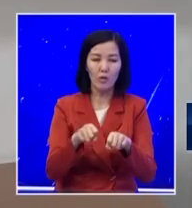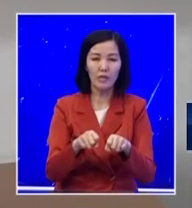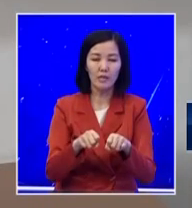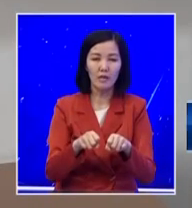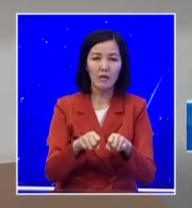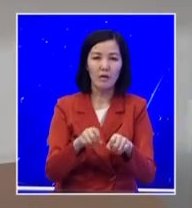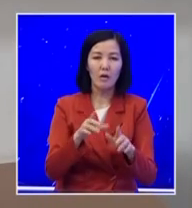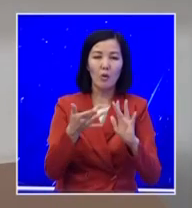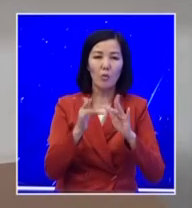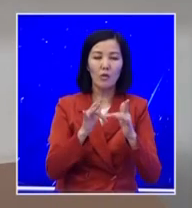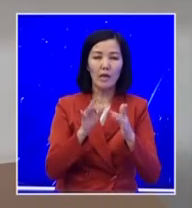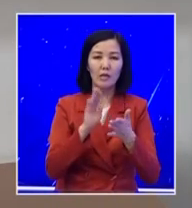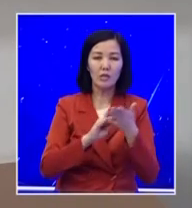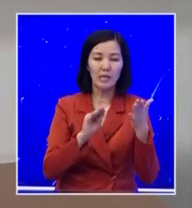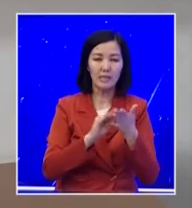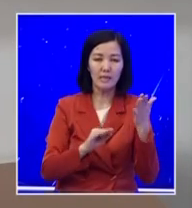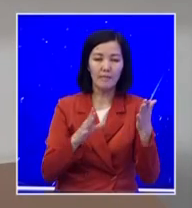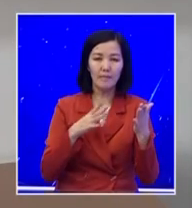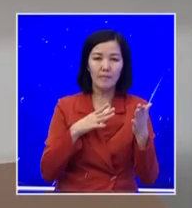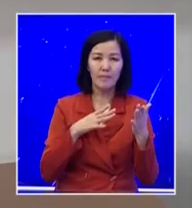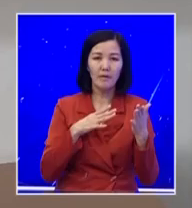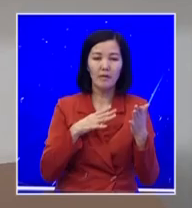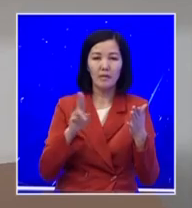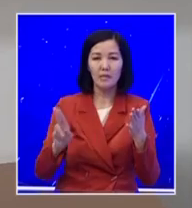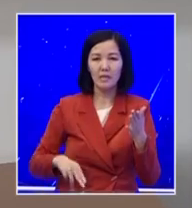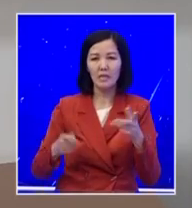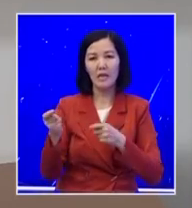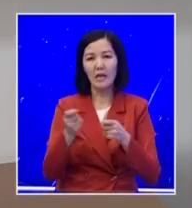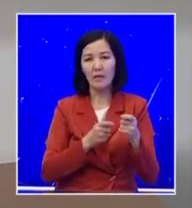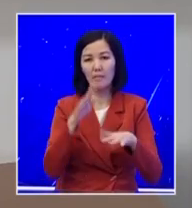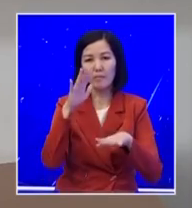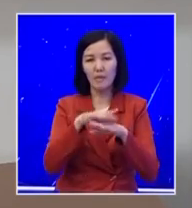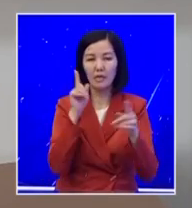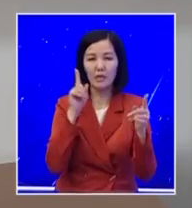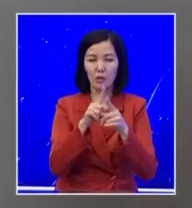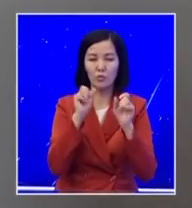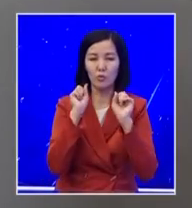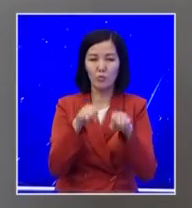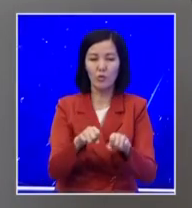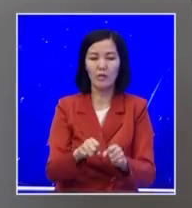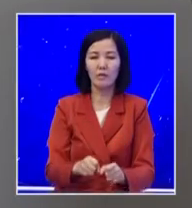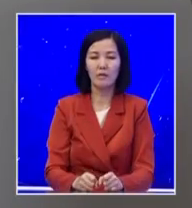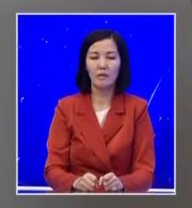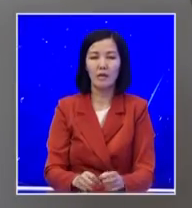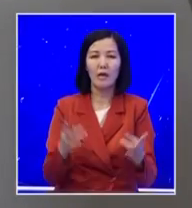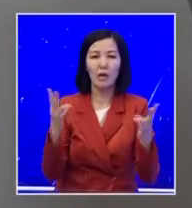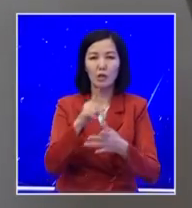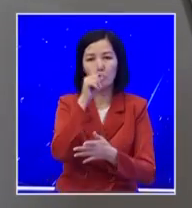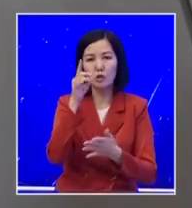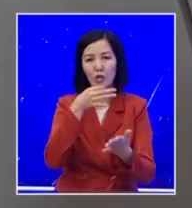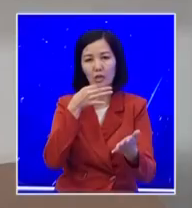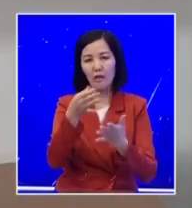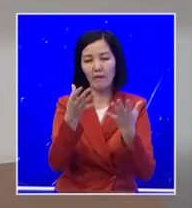жазылып, мекеме басшыларымен, аудан әкімімен және оның орынбасарларымен өздерінің қажетті